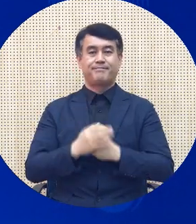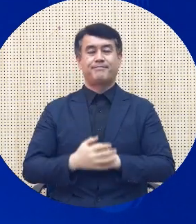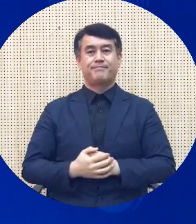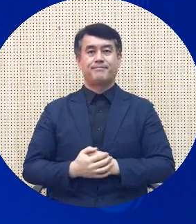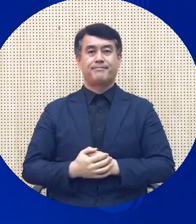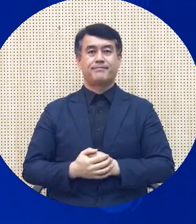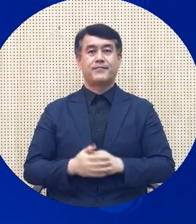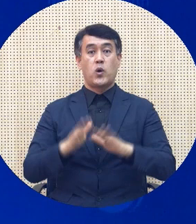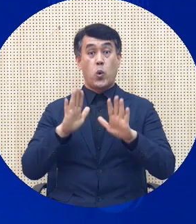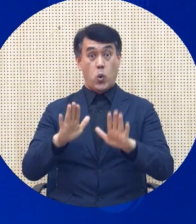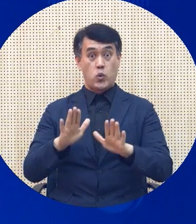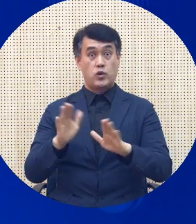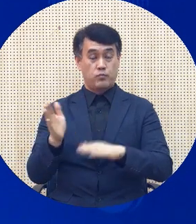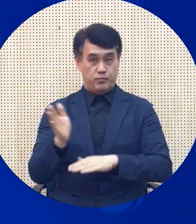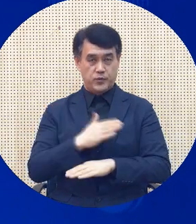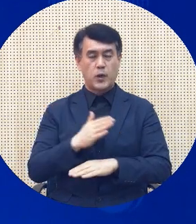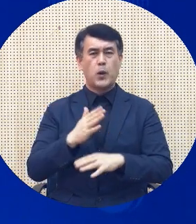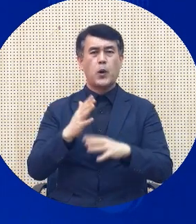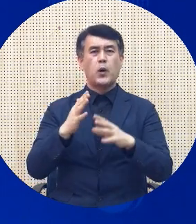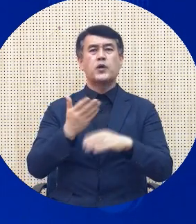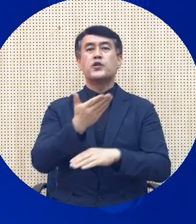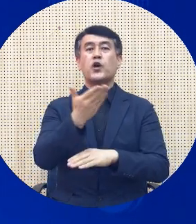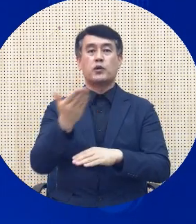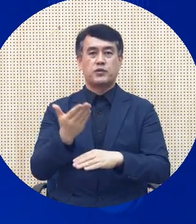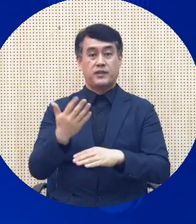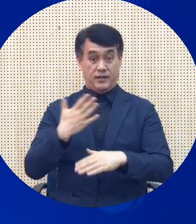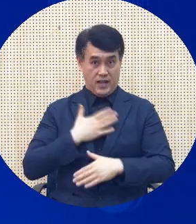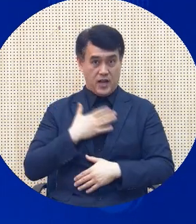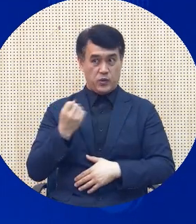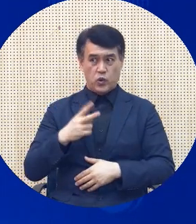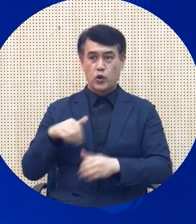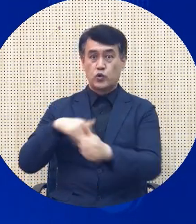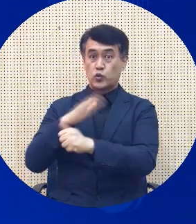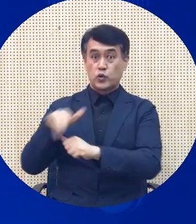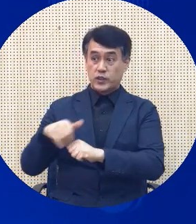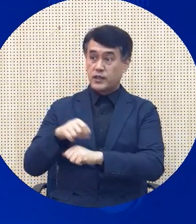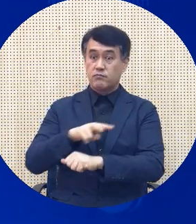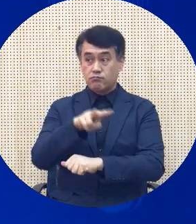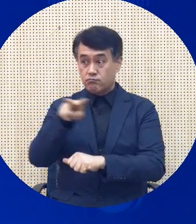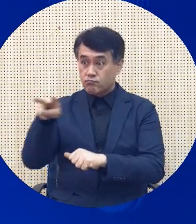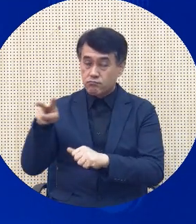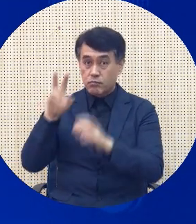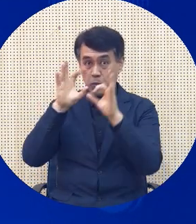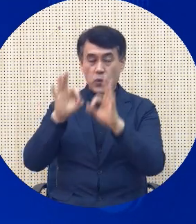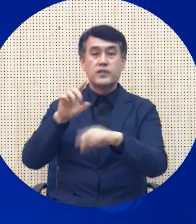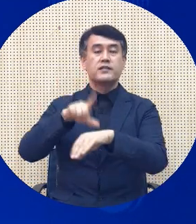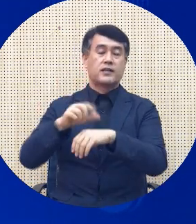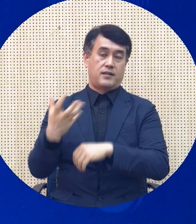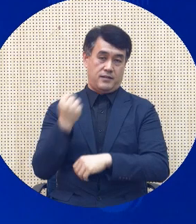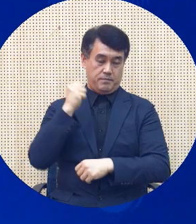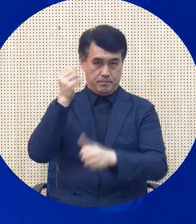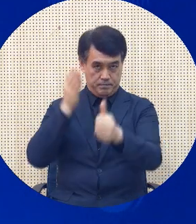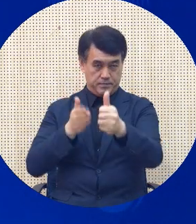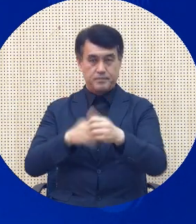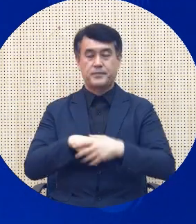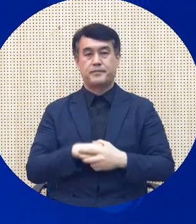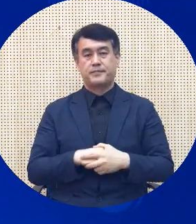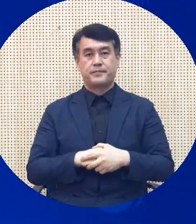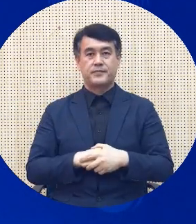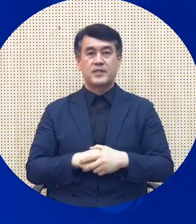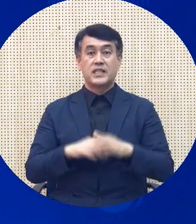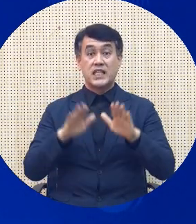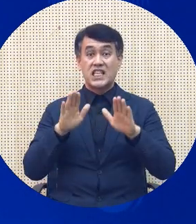싶습니다. 오늘을 계기로 많은 국민분들이 나 또는 우리 주변의 마음을 되돌아보는 시간을 갖길 바라보겠습니다.